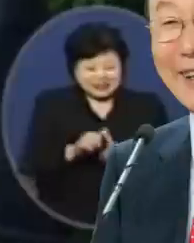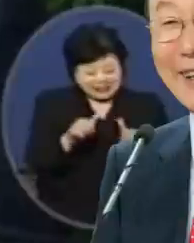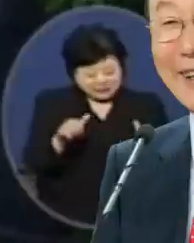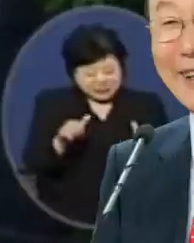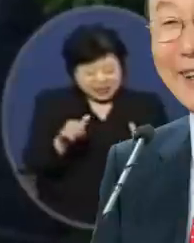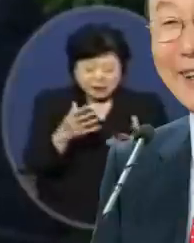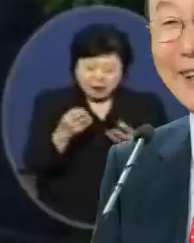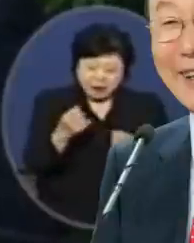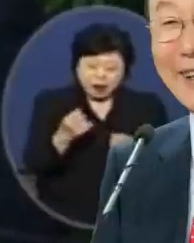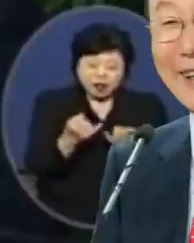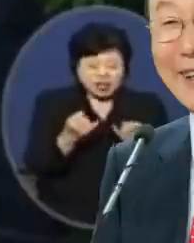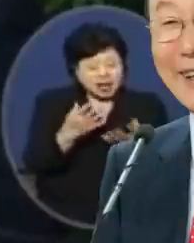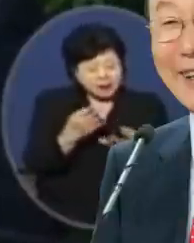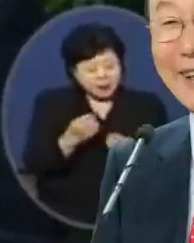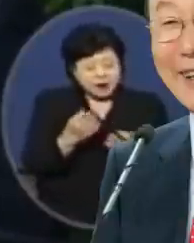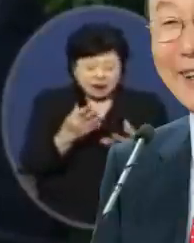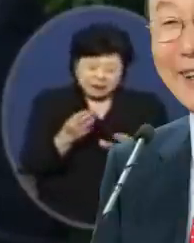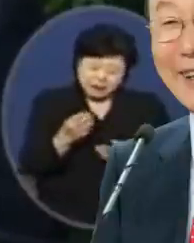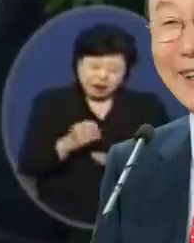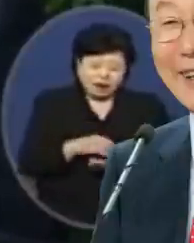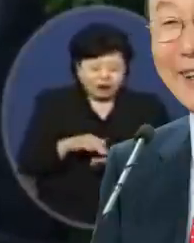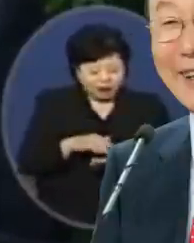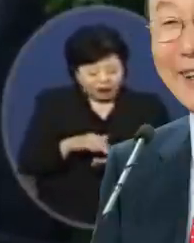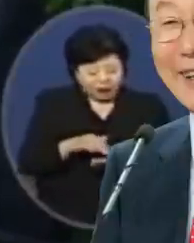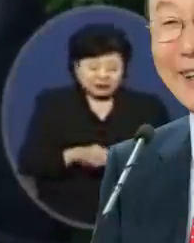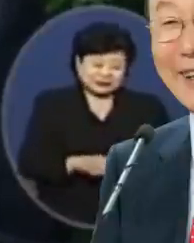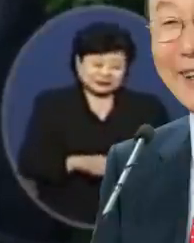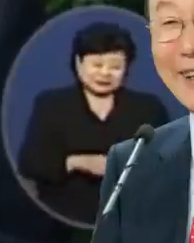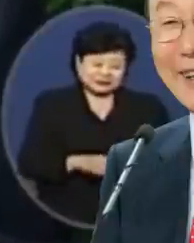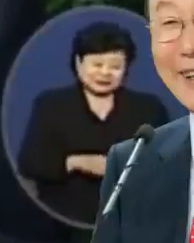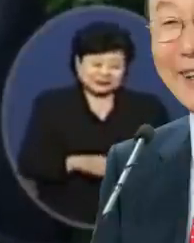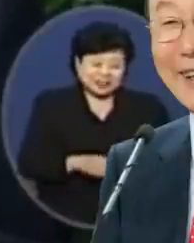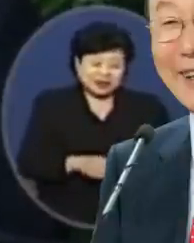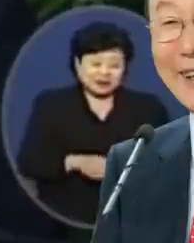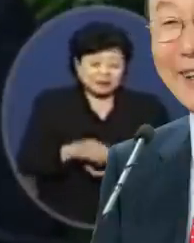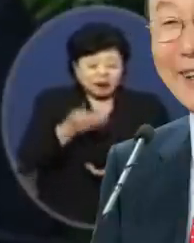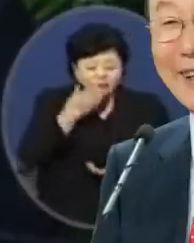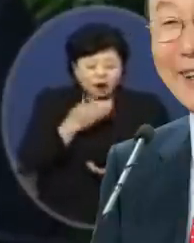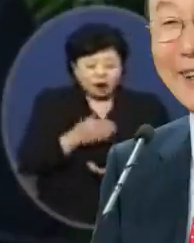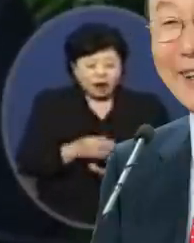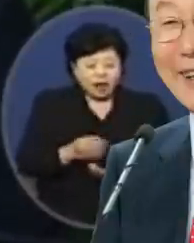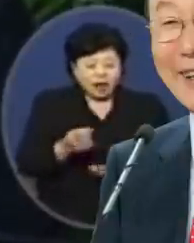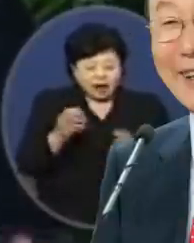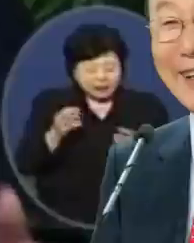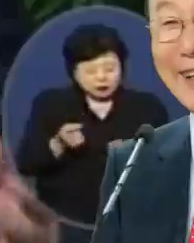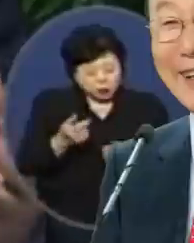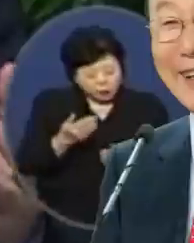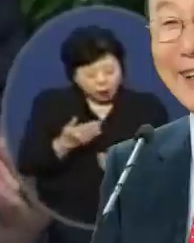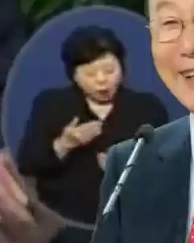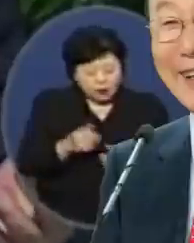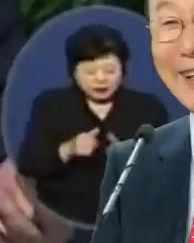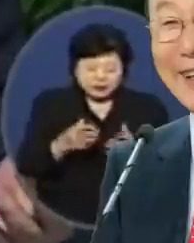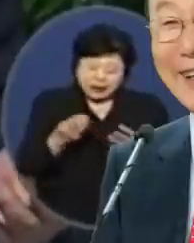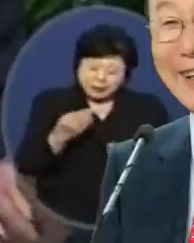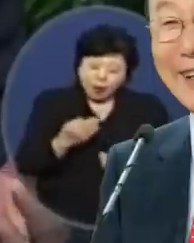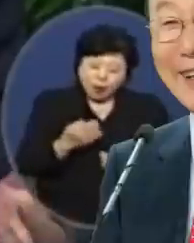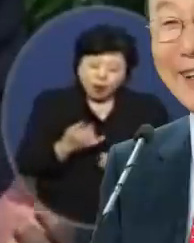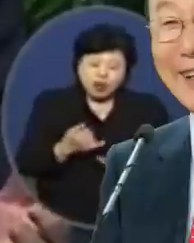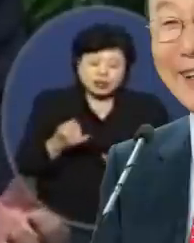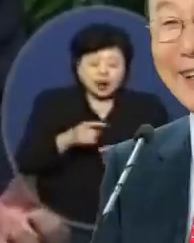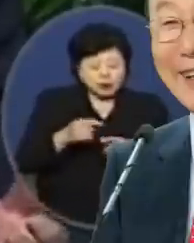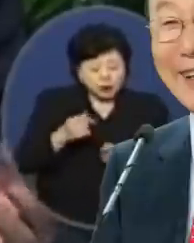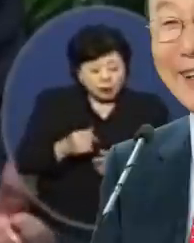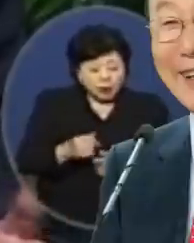남자들이 여자들보다 많지 않습니다. 여자들이 많은데 아, 이만치 먹고 애들은 이만치 먹을 것이니까 이만한